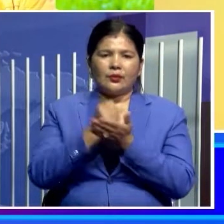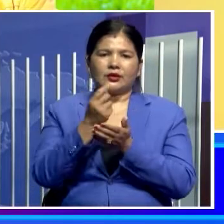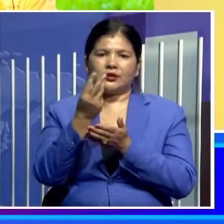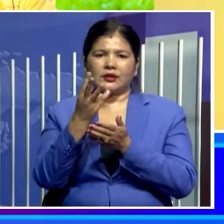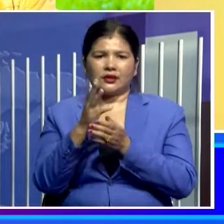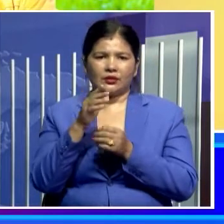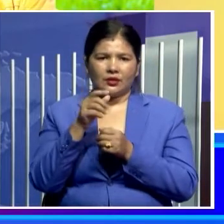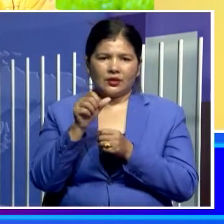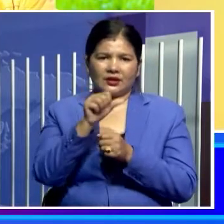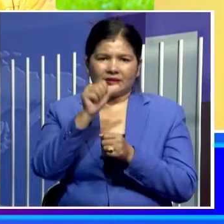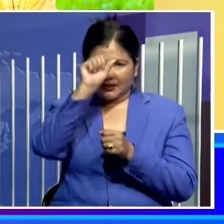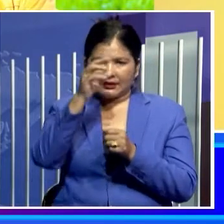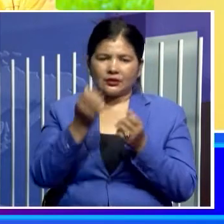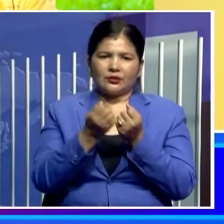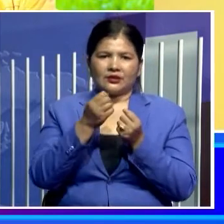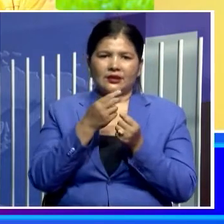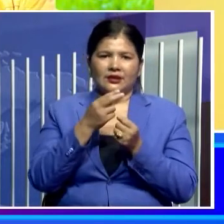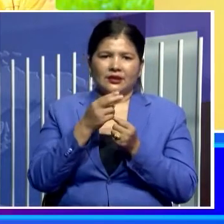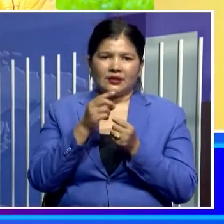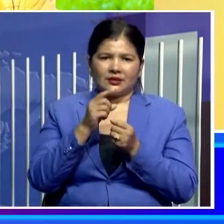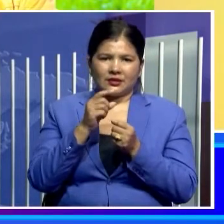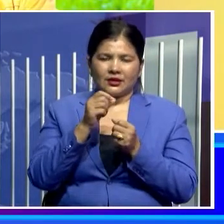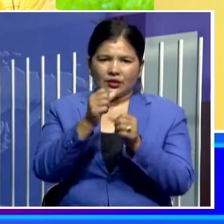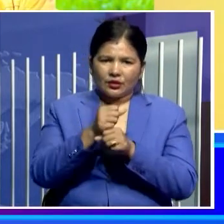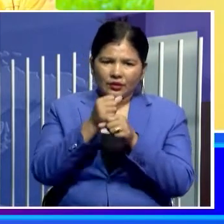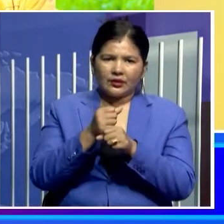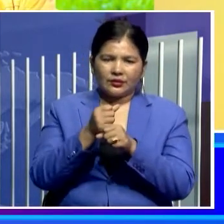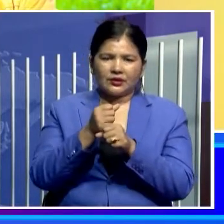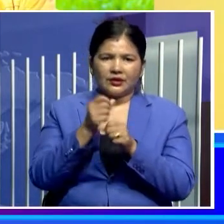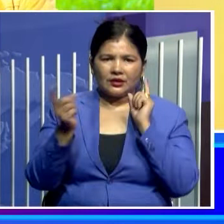यहाँलाई जानकारी गराउन चाहे पुरुषोत्तमजी, घोडागोरी नगरपालिकामा